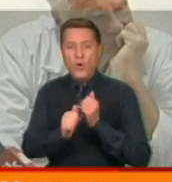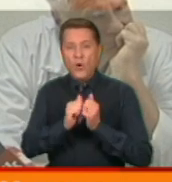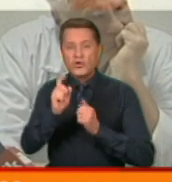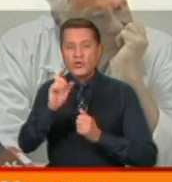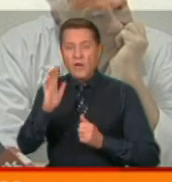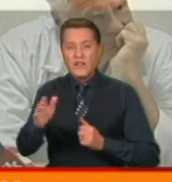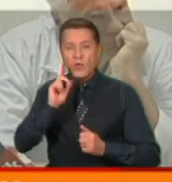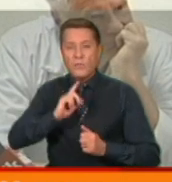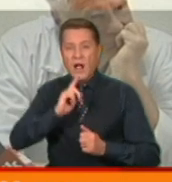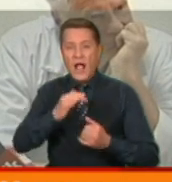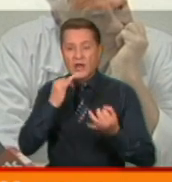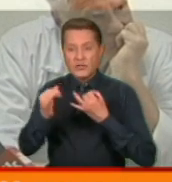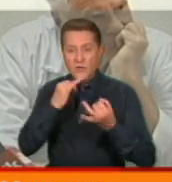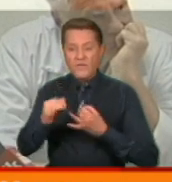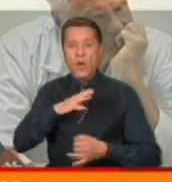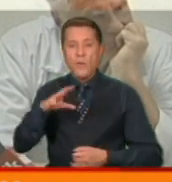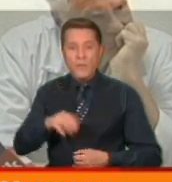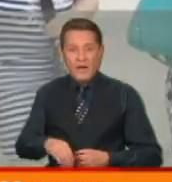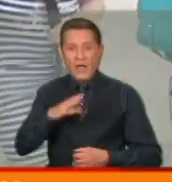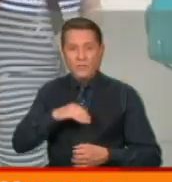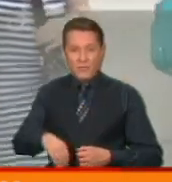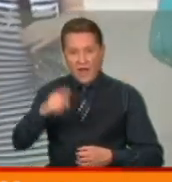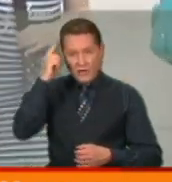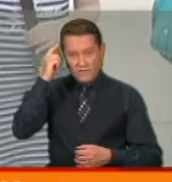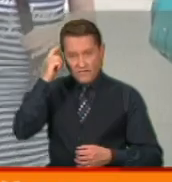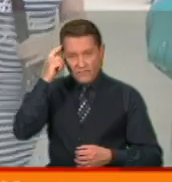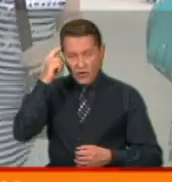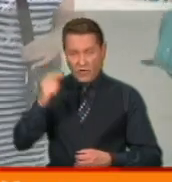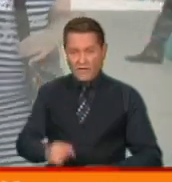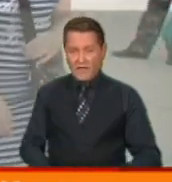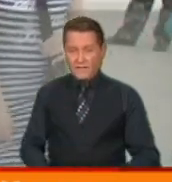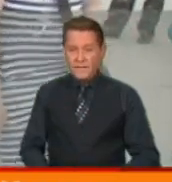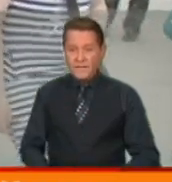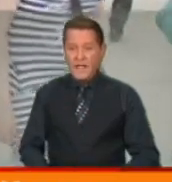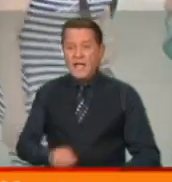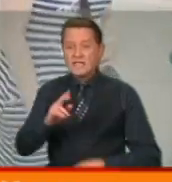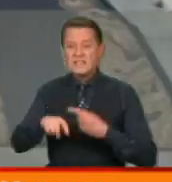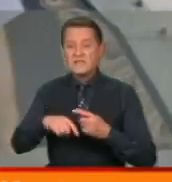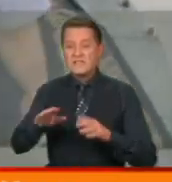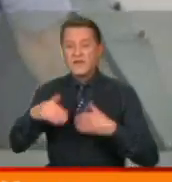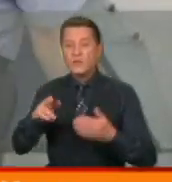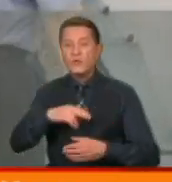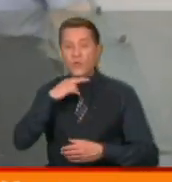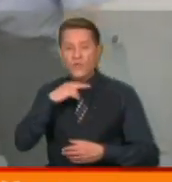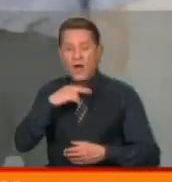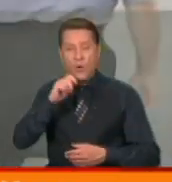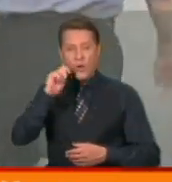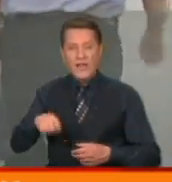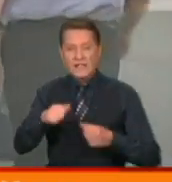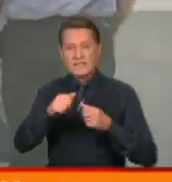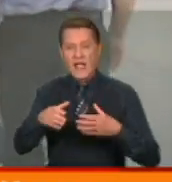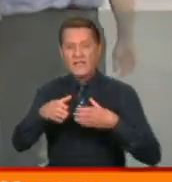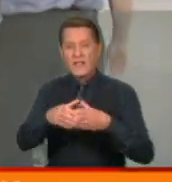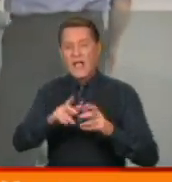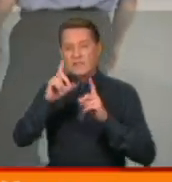ми тут розмовляємо, нейрони помирають у голові, помирають. І тільки після цього на Сашка звернули увагу і за кілька днів українська делегація полетіла